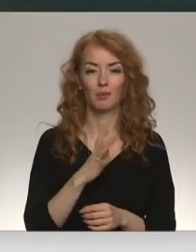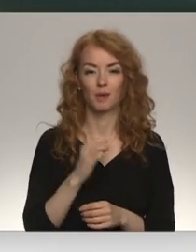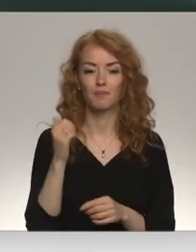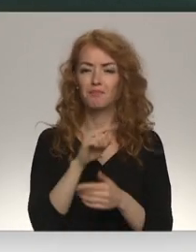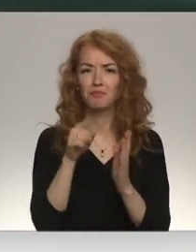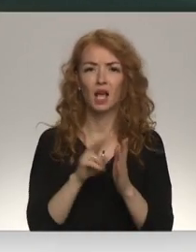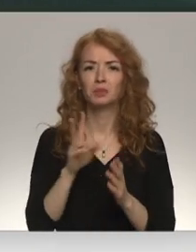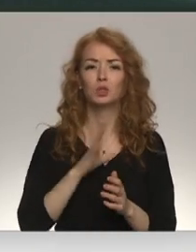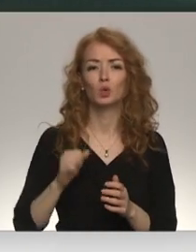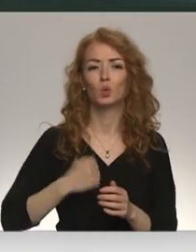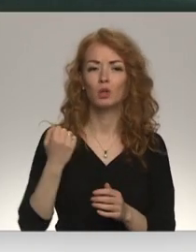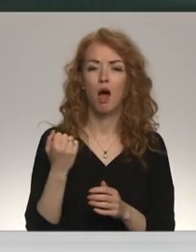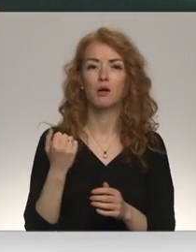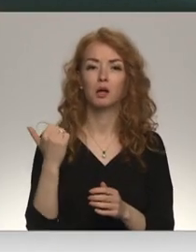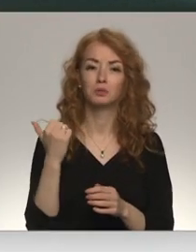tas grūtākais?